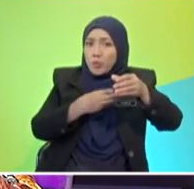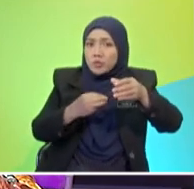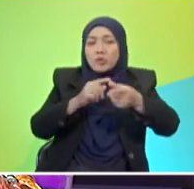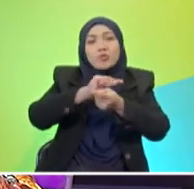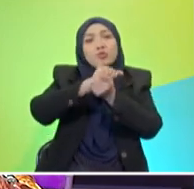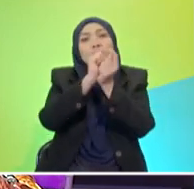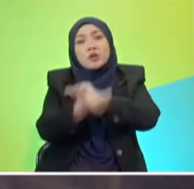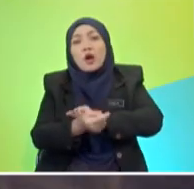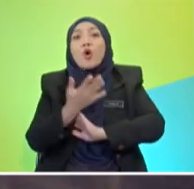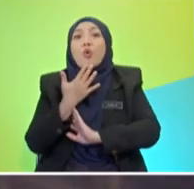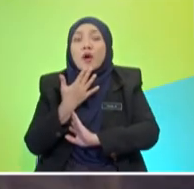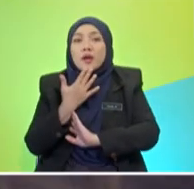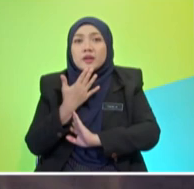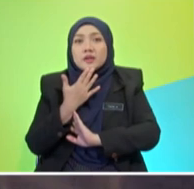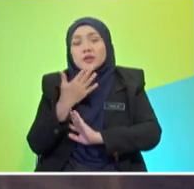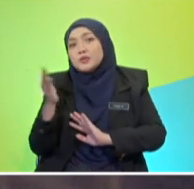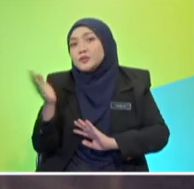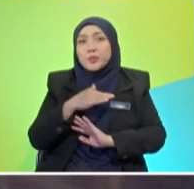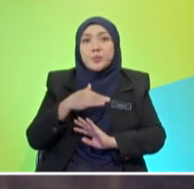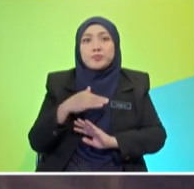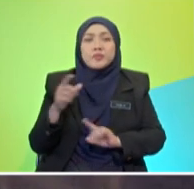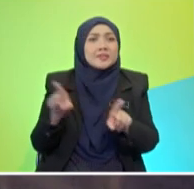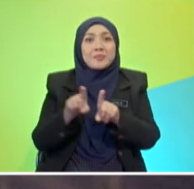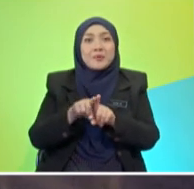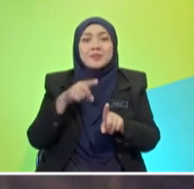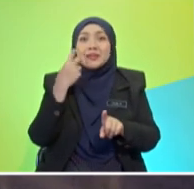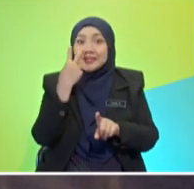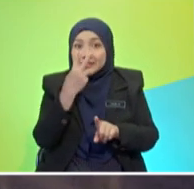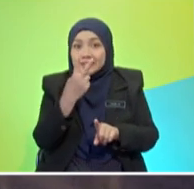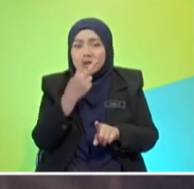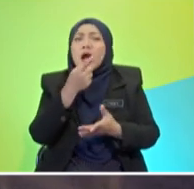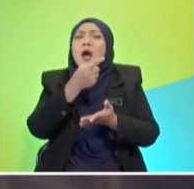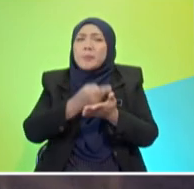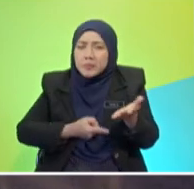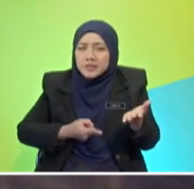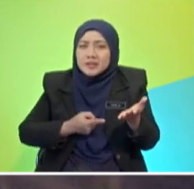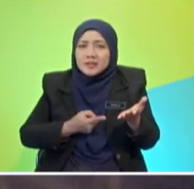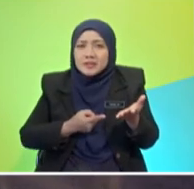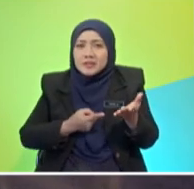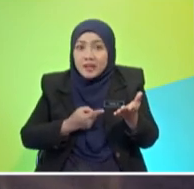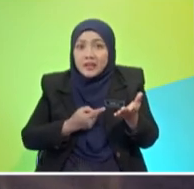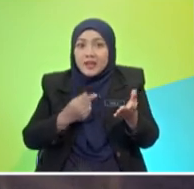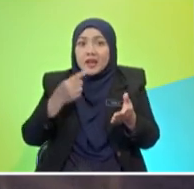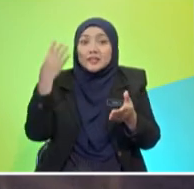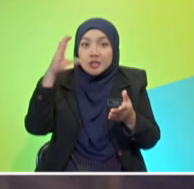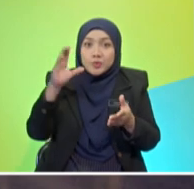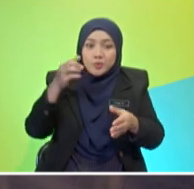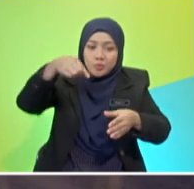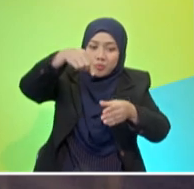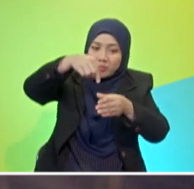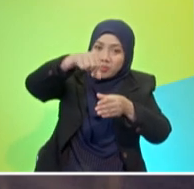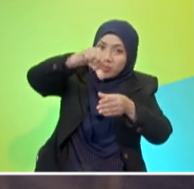cikgu. Bertukar warna. Jom sama-sama kita saksikan. Yeah. Okay, sekarang cikgu masukkan pewarna di dalam